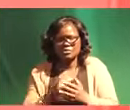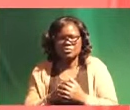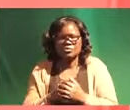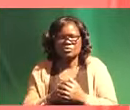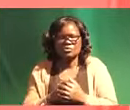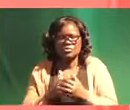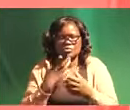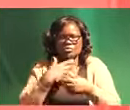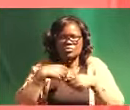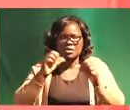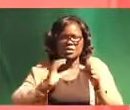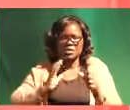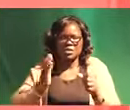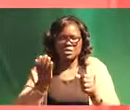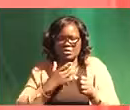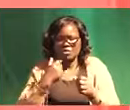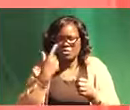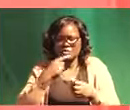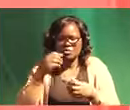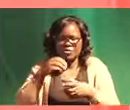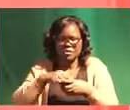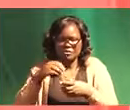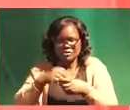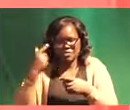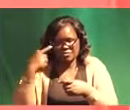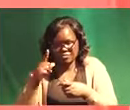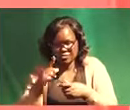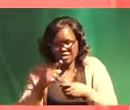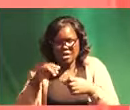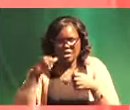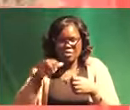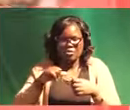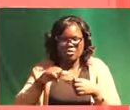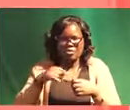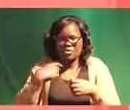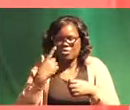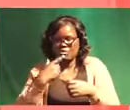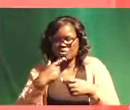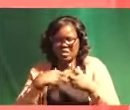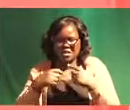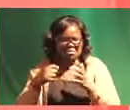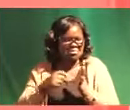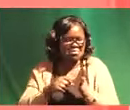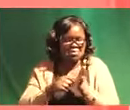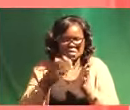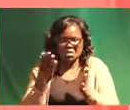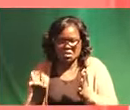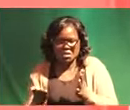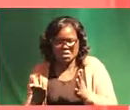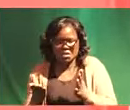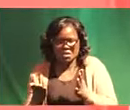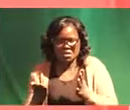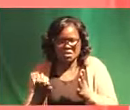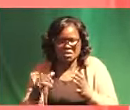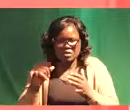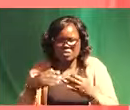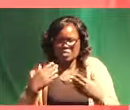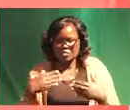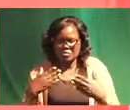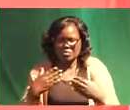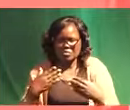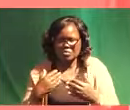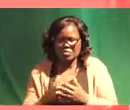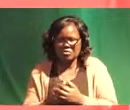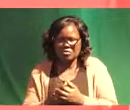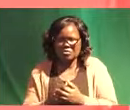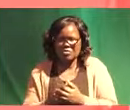ni president wetu yule tulichagua. Na wale watu wanakuletea nyoko nyoko. Hao watu sisi tutandigu